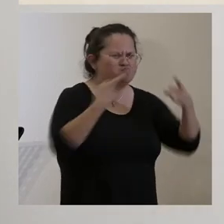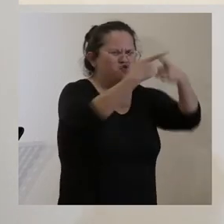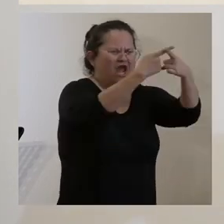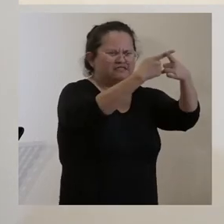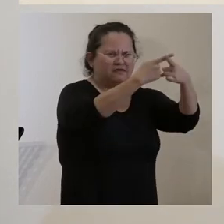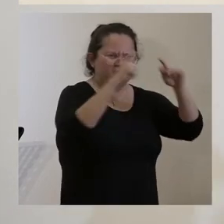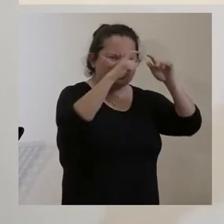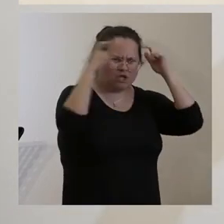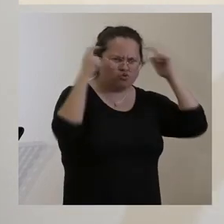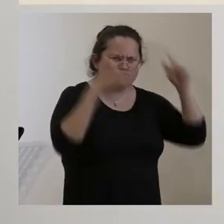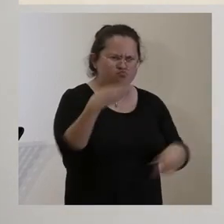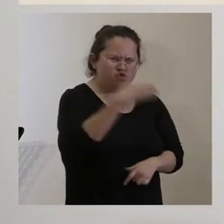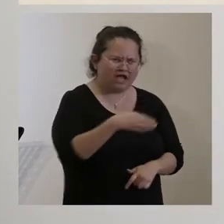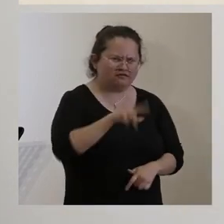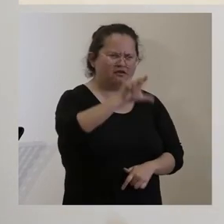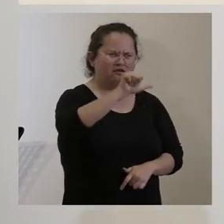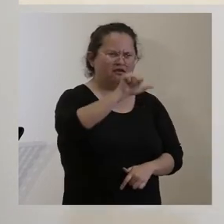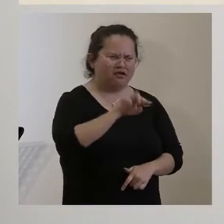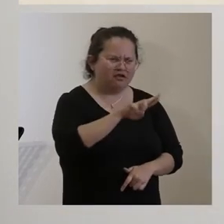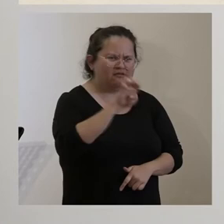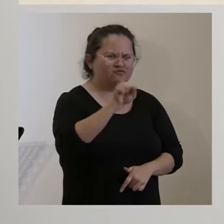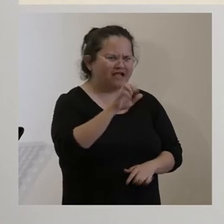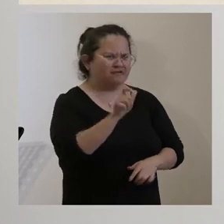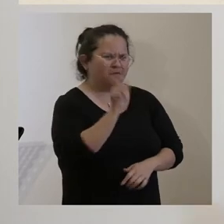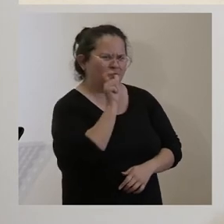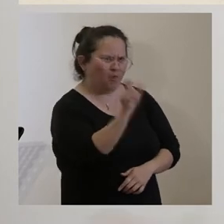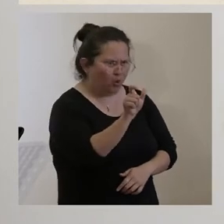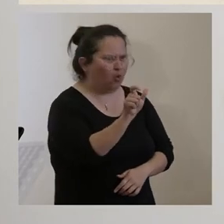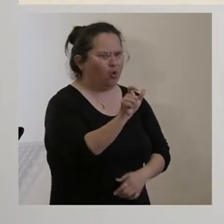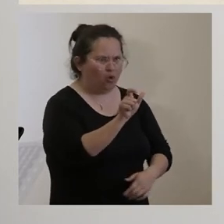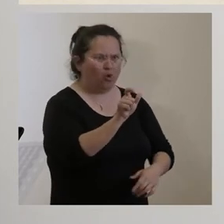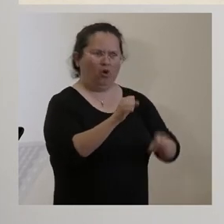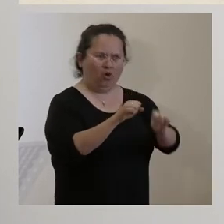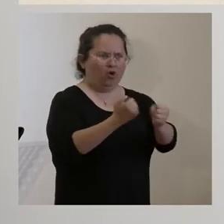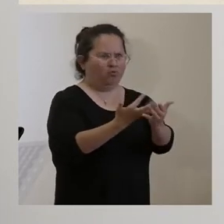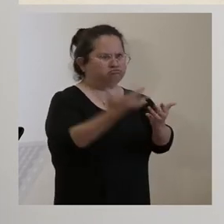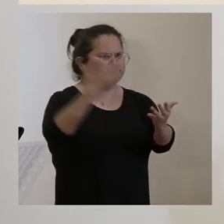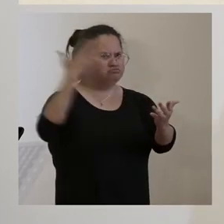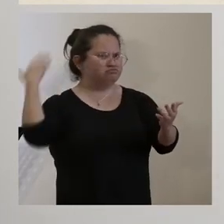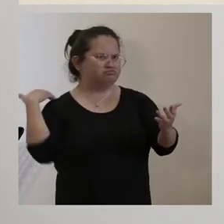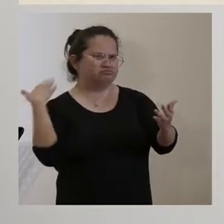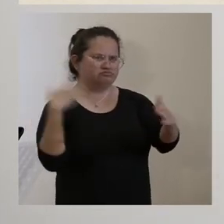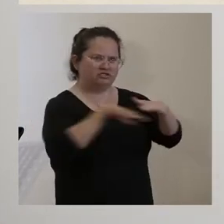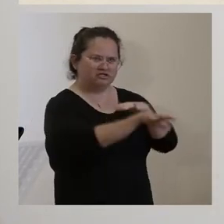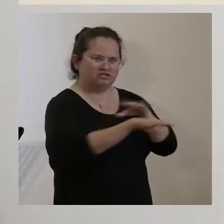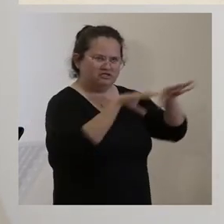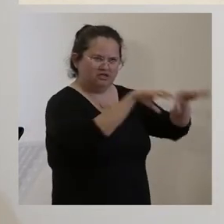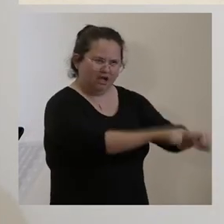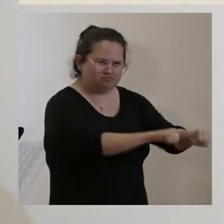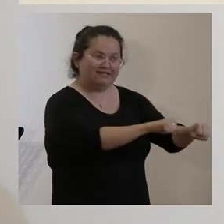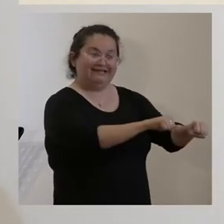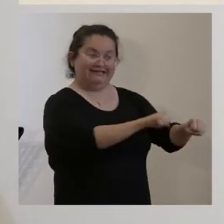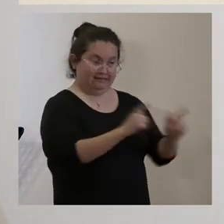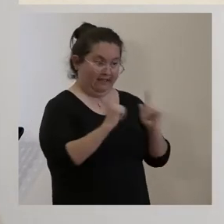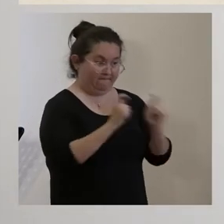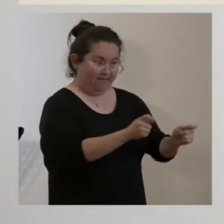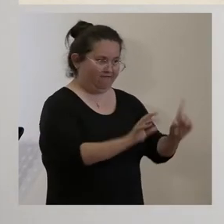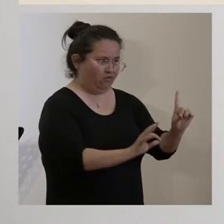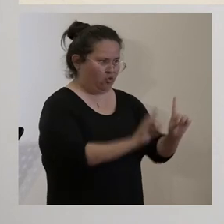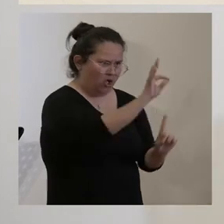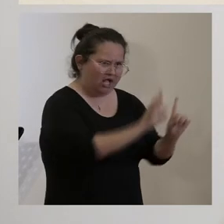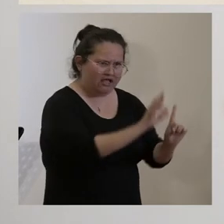plusieurs siècles dans les colonies françaises esclavagistes et qui permettait de déterminer le degré de métissage des personnes. Le